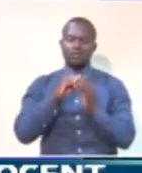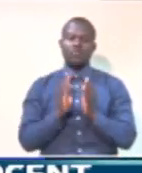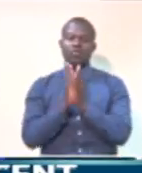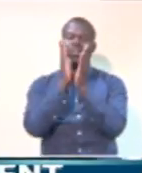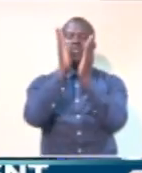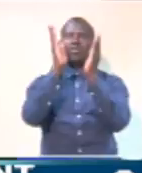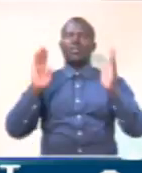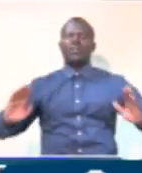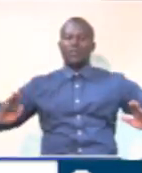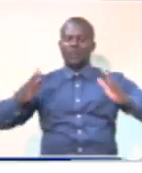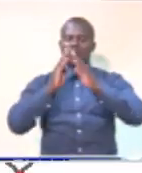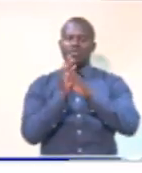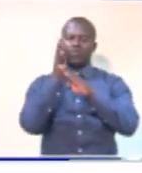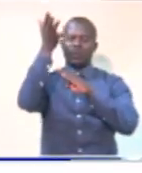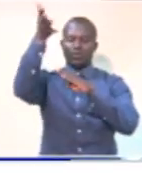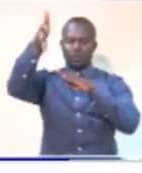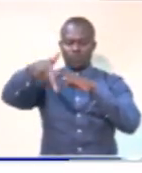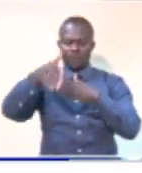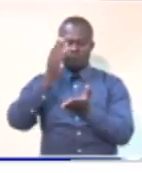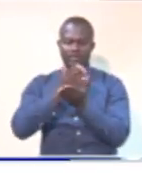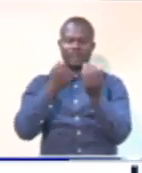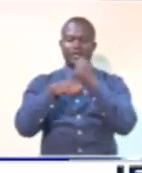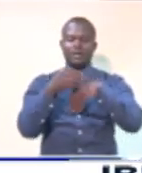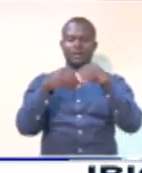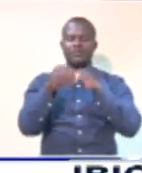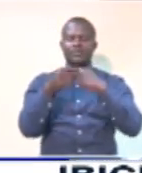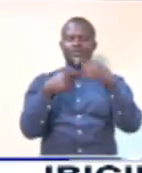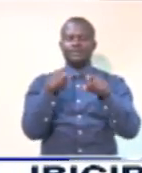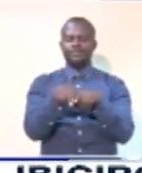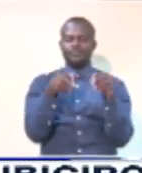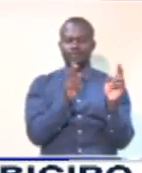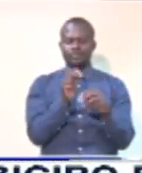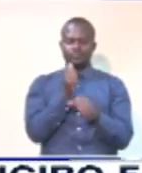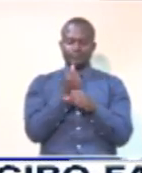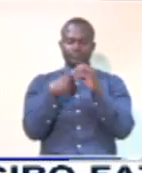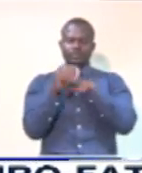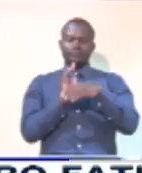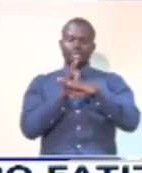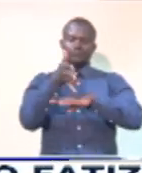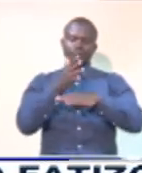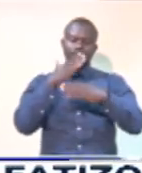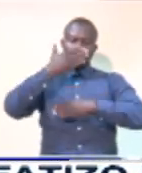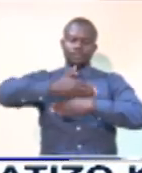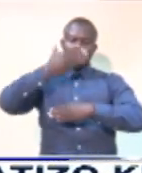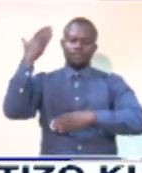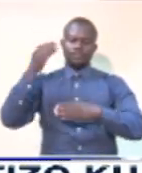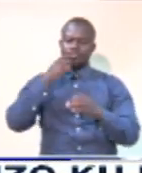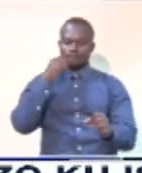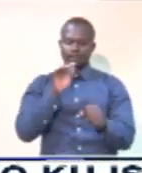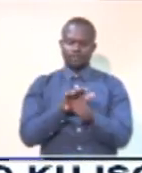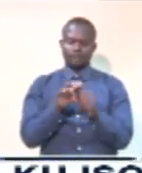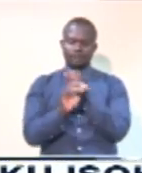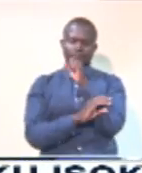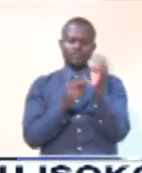ibikorwa by'ubucuruzi mu mujyi wa Gisenyi byakomeje uko bisanzwe. Abakora ubucuruzi bwambukiranya umupaka bakaba bijejwe ko